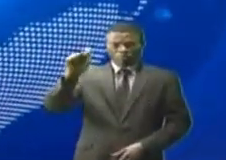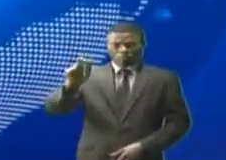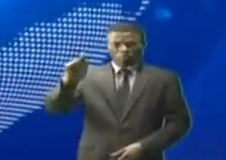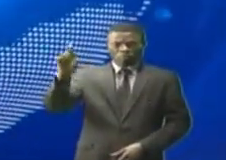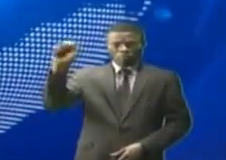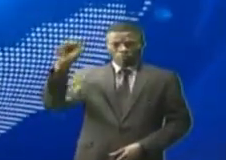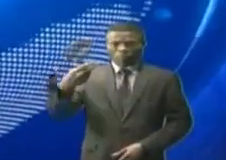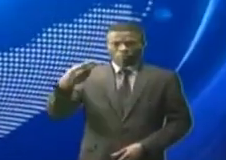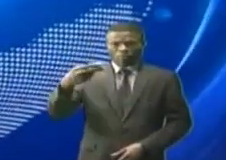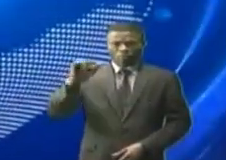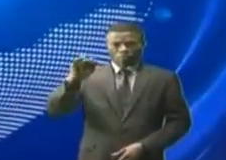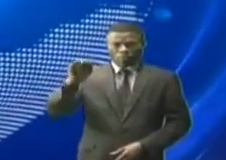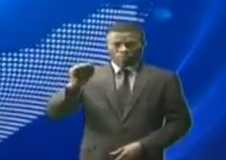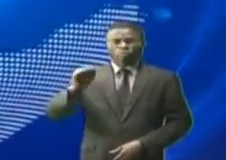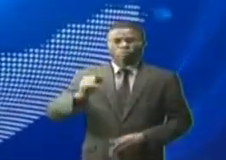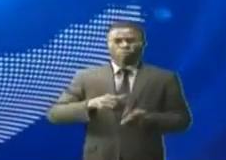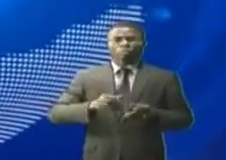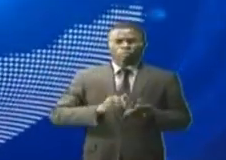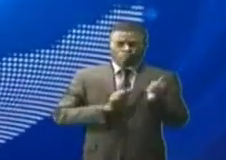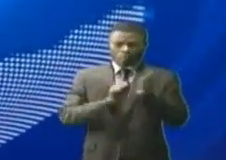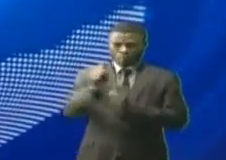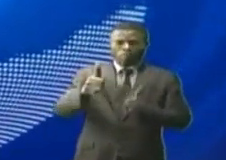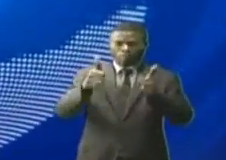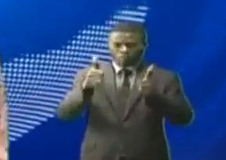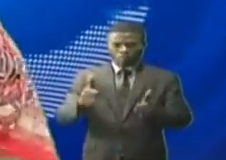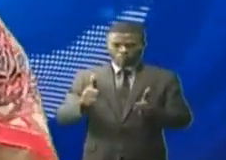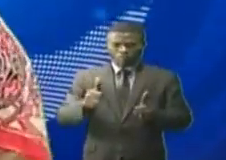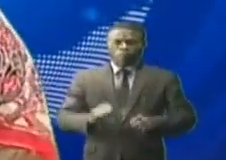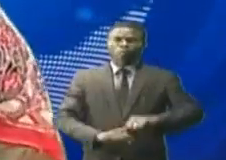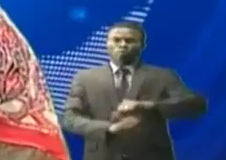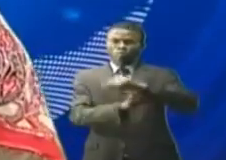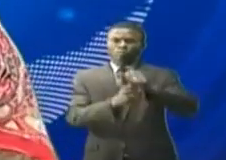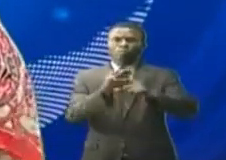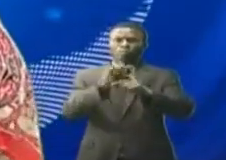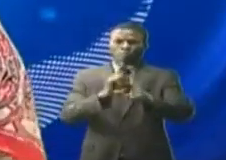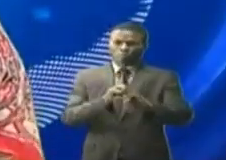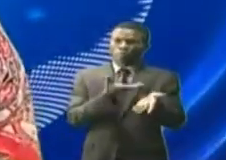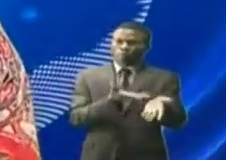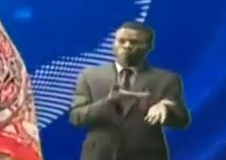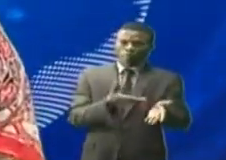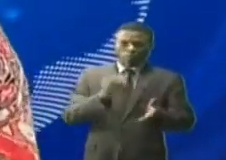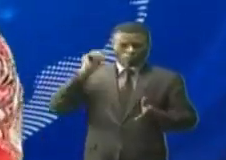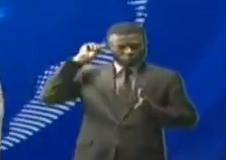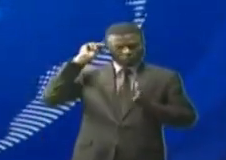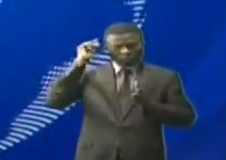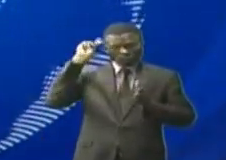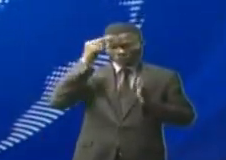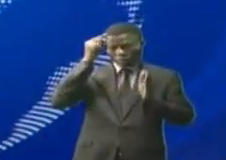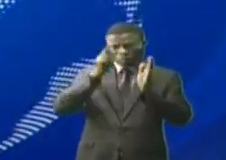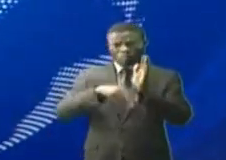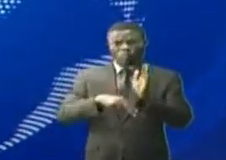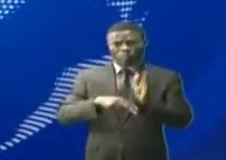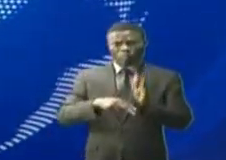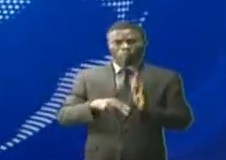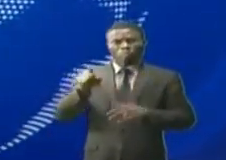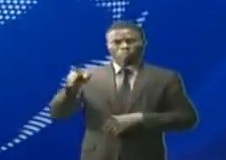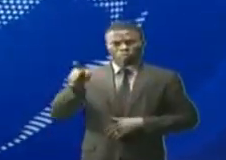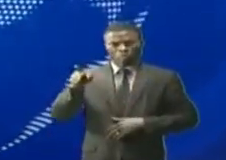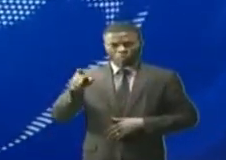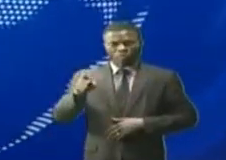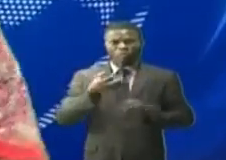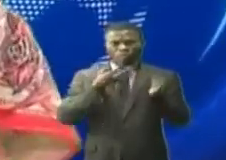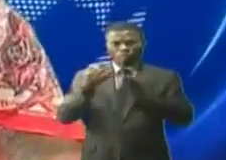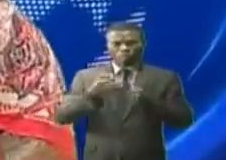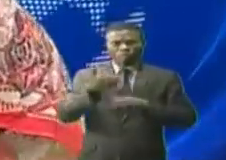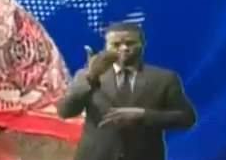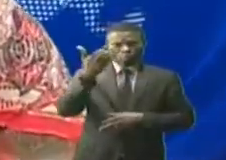trafic vient d'être rétabli grâce à l'intervention sans appel du gouvernement. Christophe Basséane Nanga,